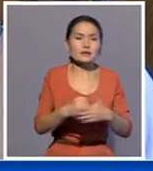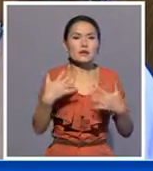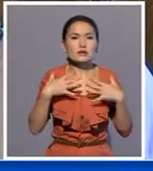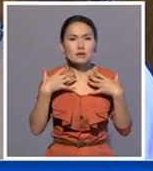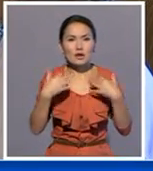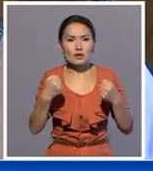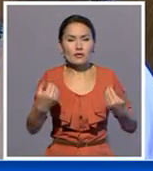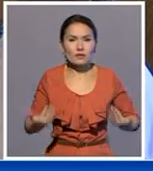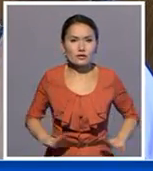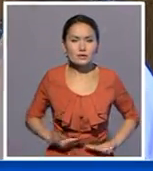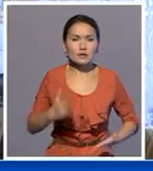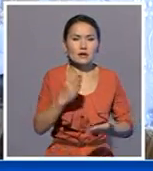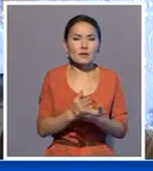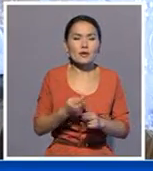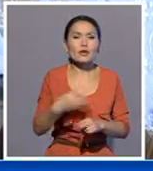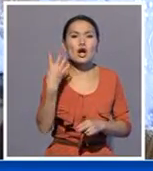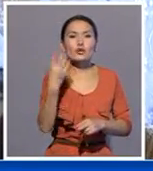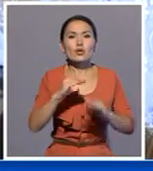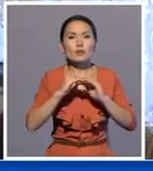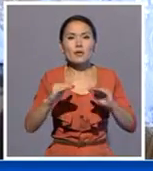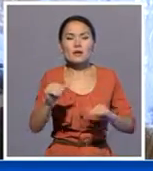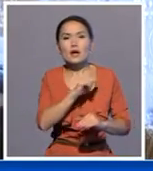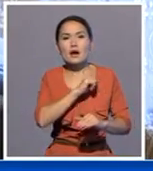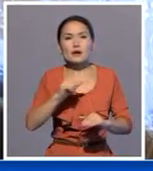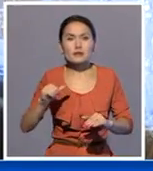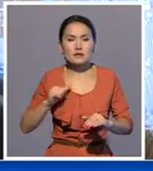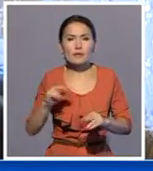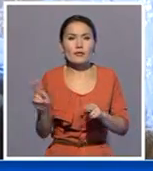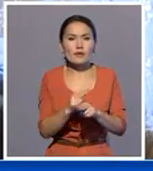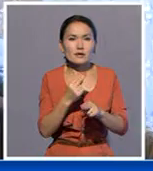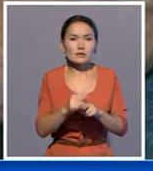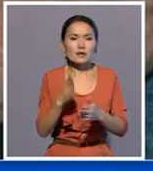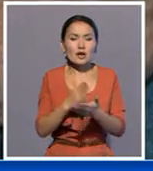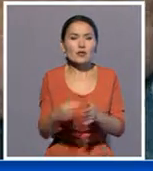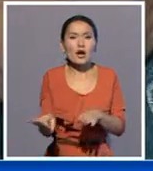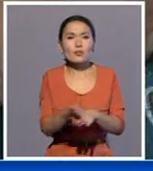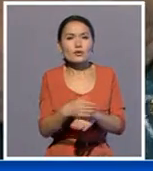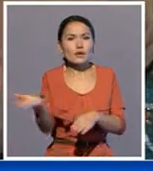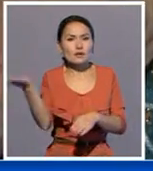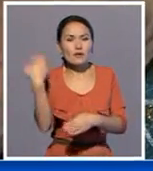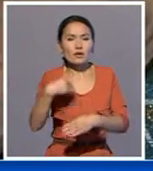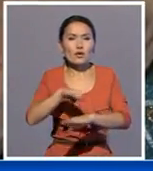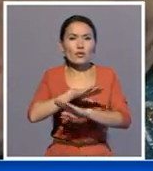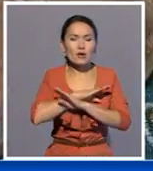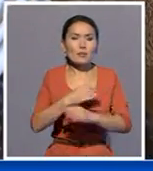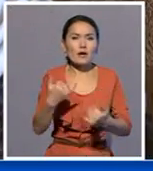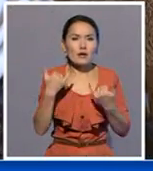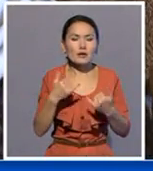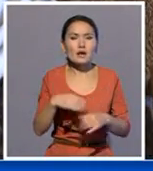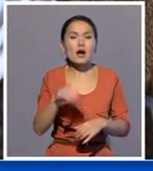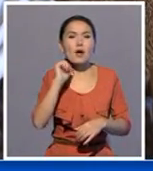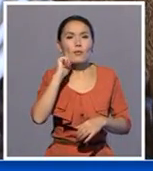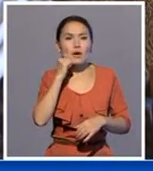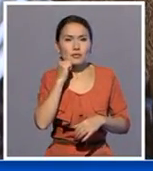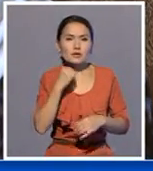дүние салған екен. Артында қалған 4 баланы бір өзі бағып қағып жеткізген. Қазір жасы 103-ке келсе де санасы сергек, қайраты тың.